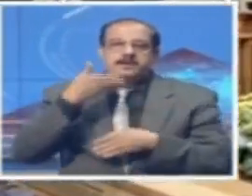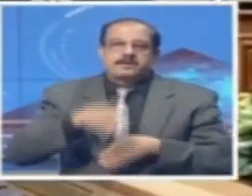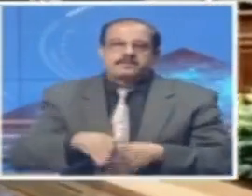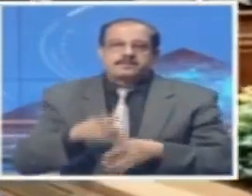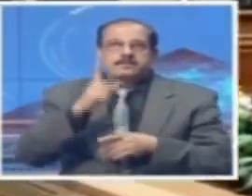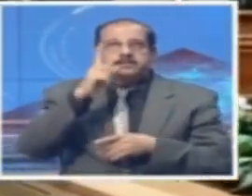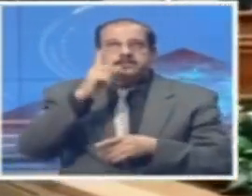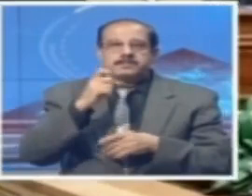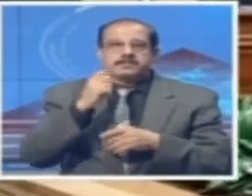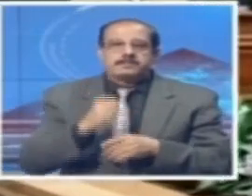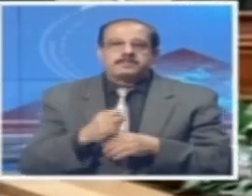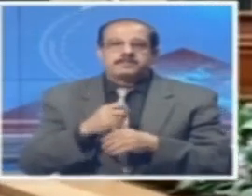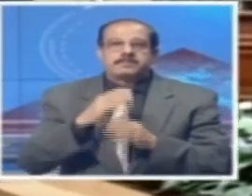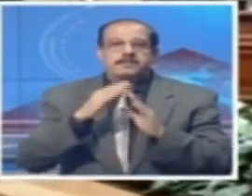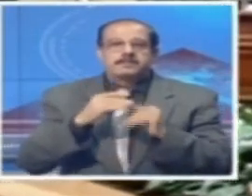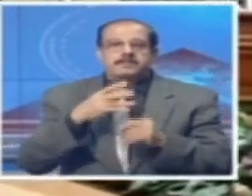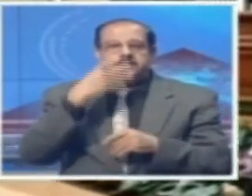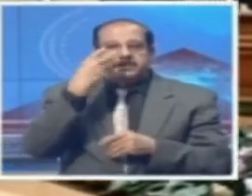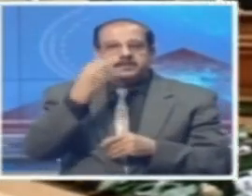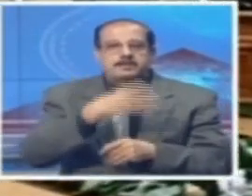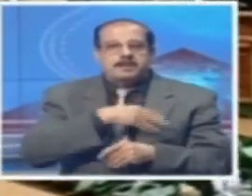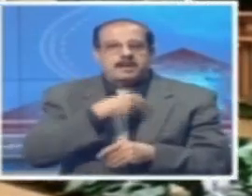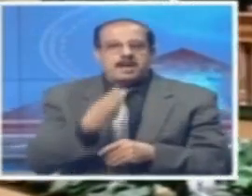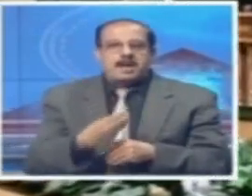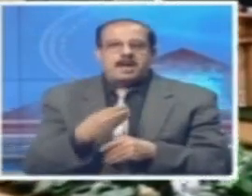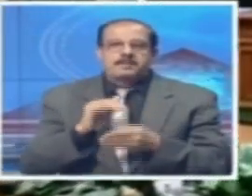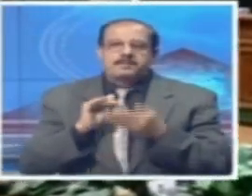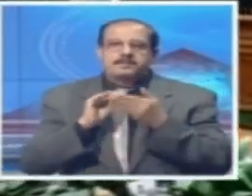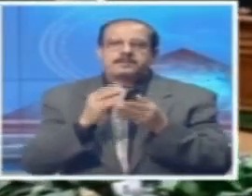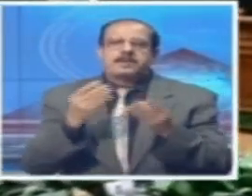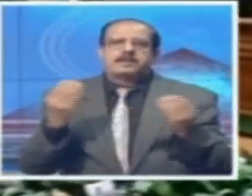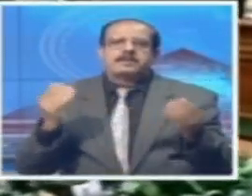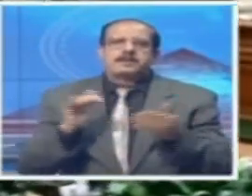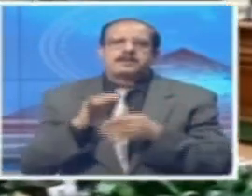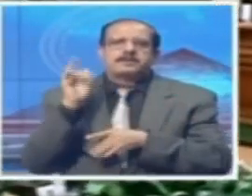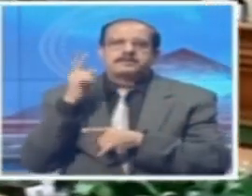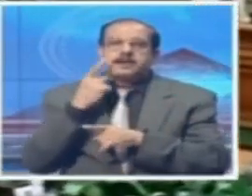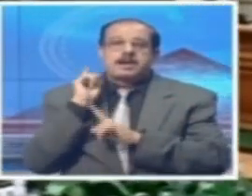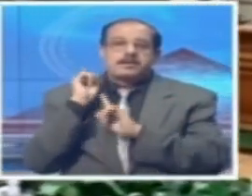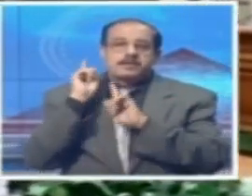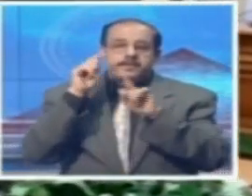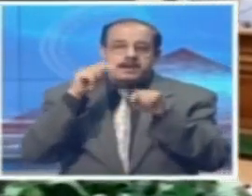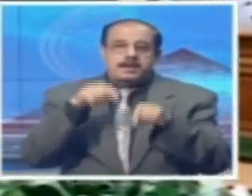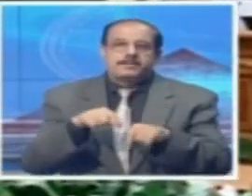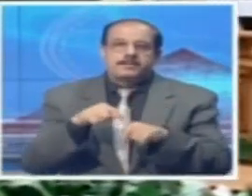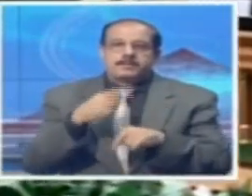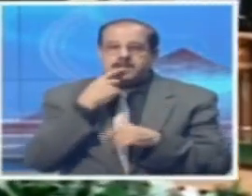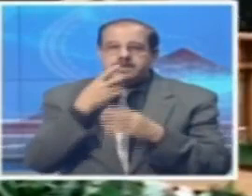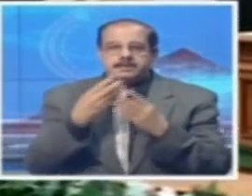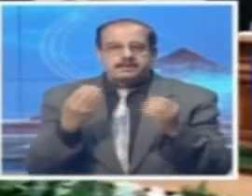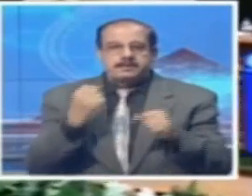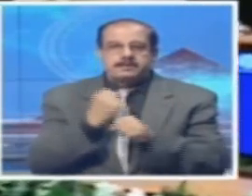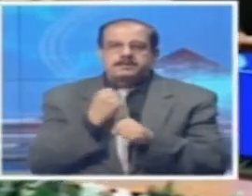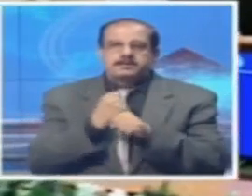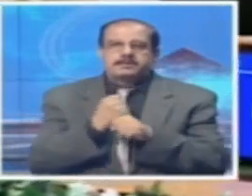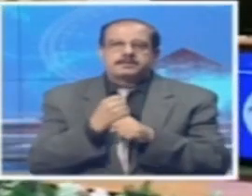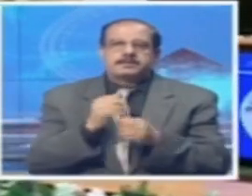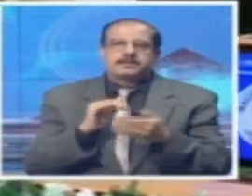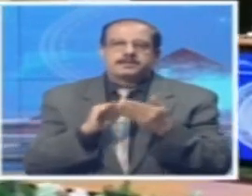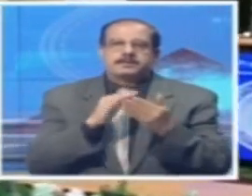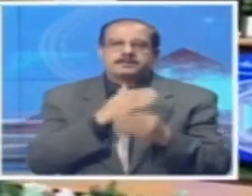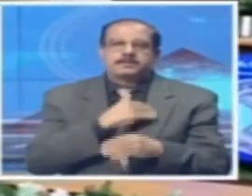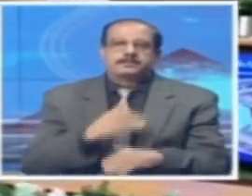المجلس تقدير مصر وأبنائها لكل ما ساهم به الدكتور الجنزوري خلال سنوات عمله الحكومي